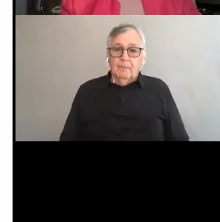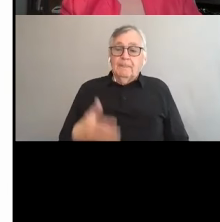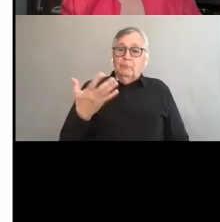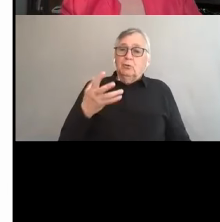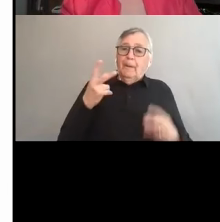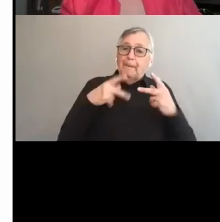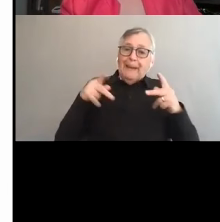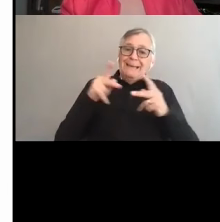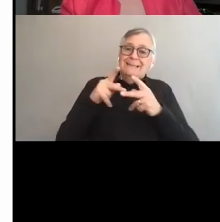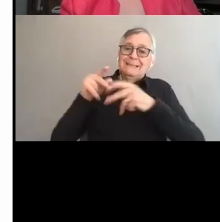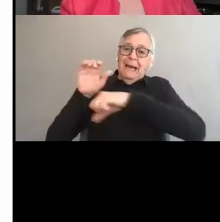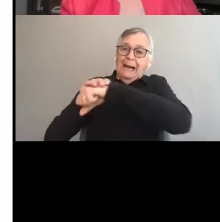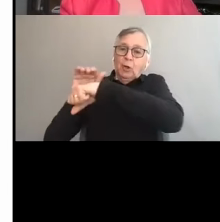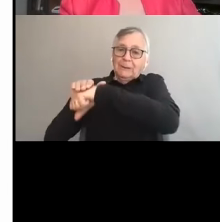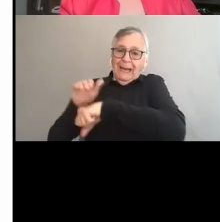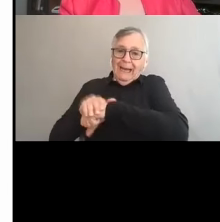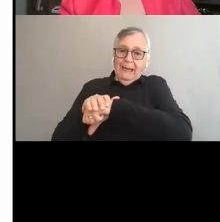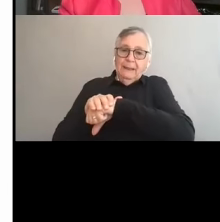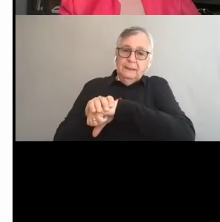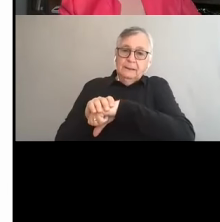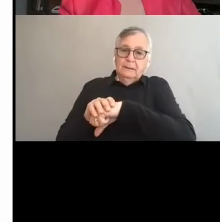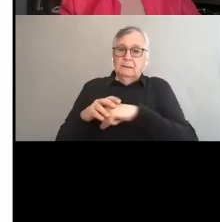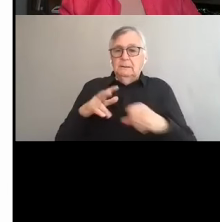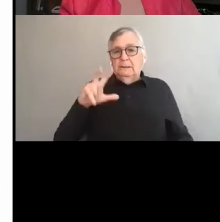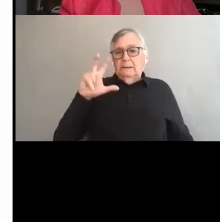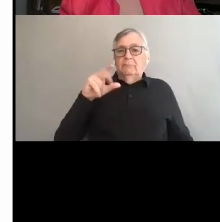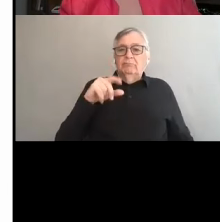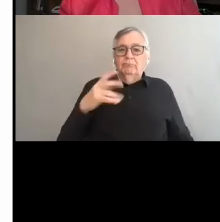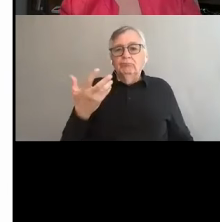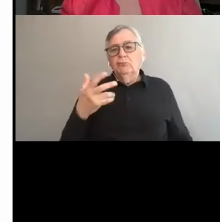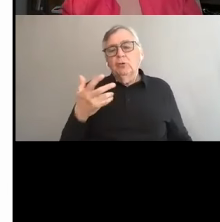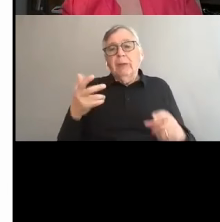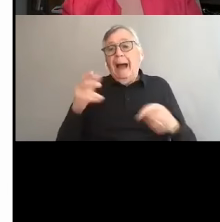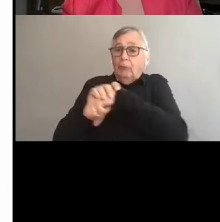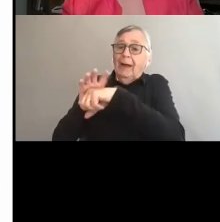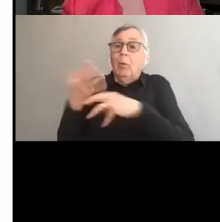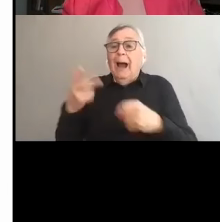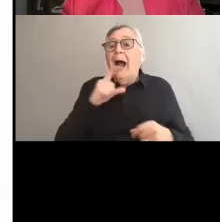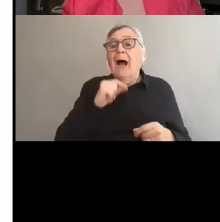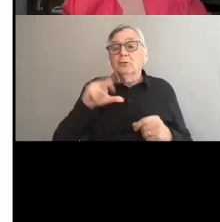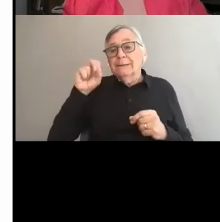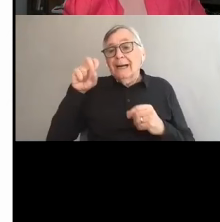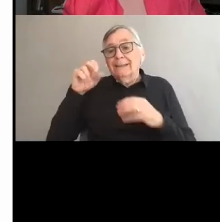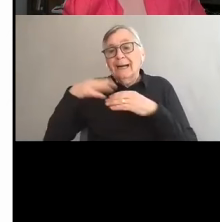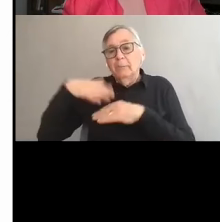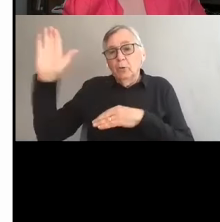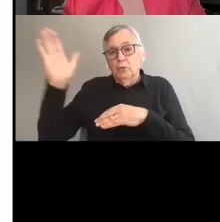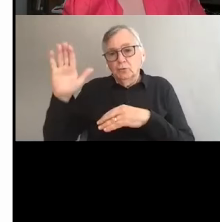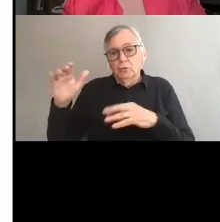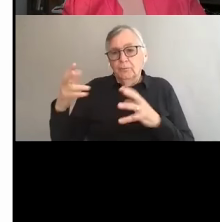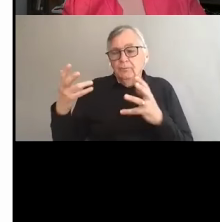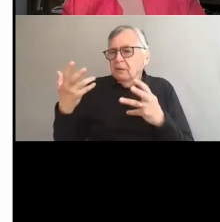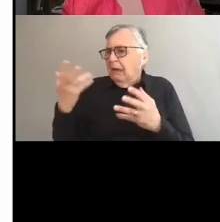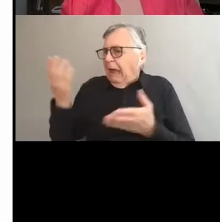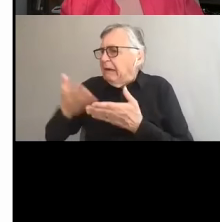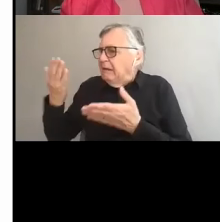pays, l'Angleterre, eux, ont posé 30 ans et plus, tout simplement. Ça fait qu'ils ont regardé leur population, les rares cas qui